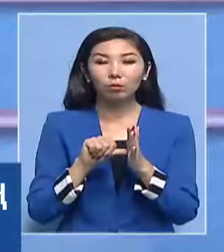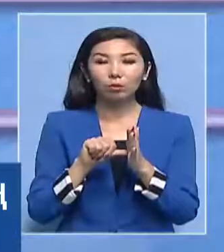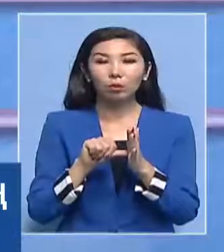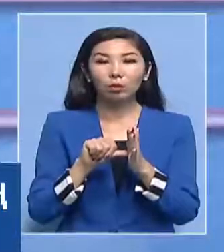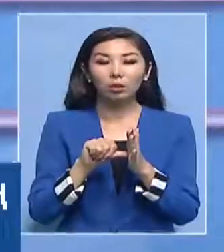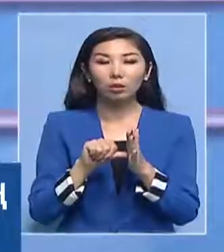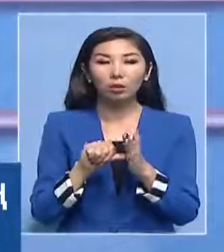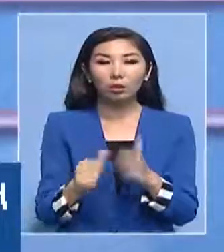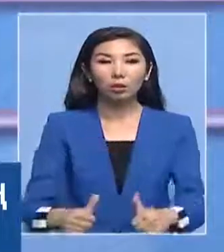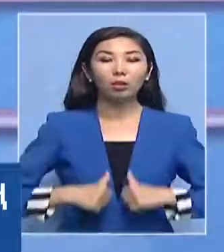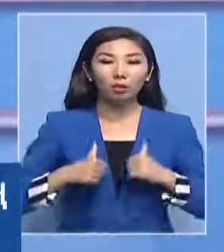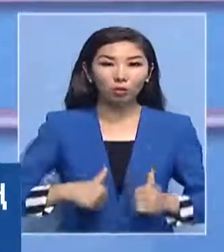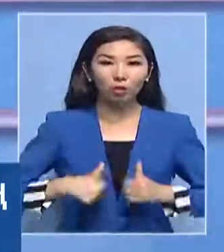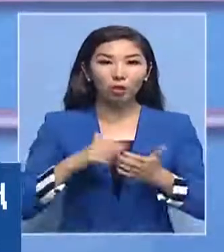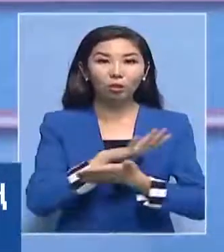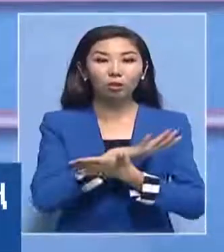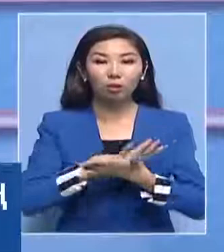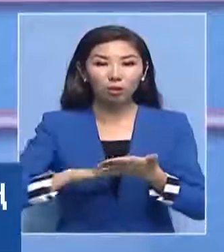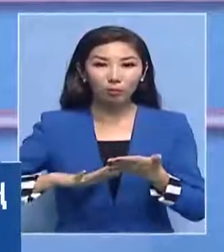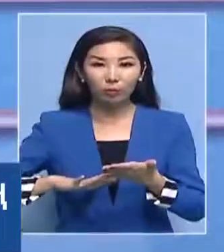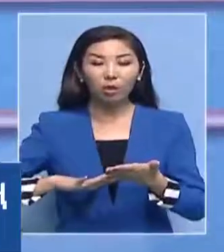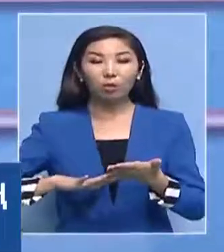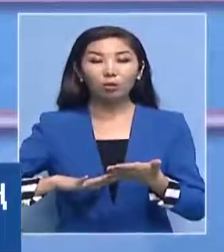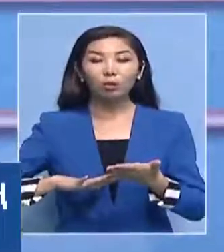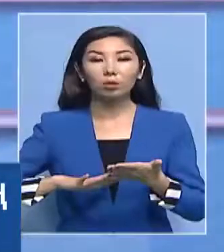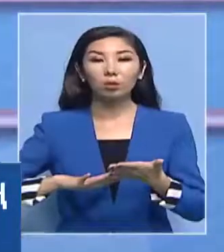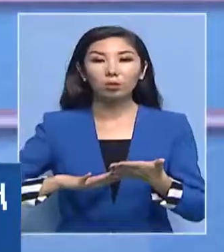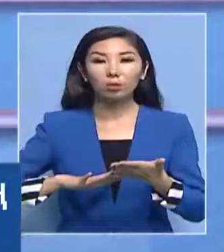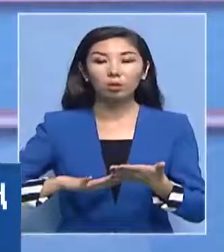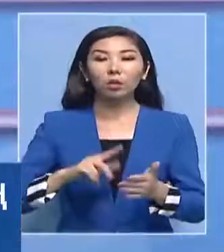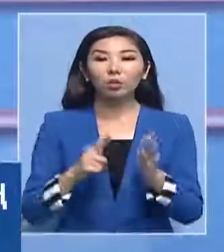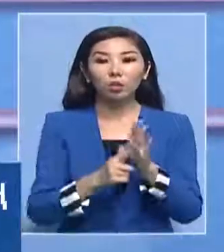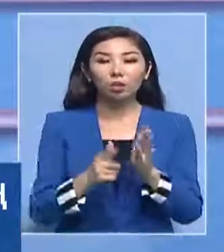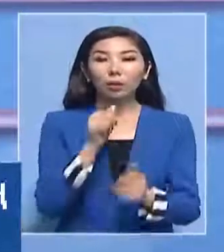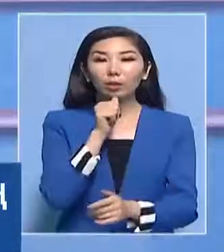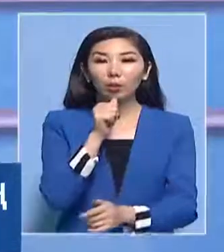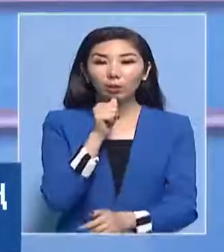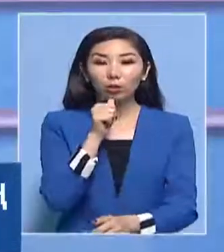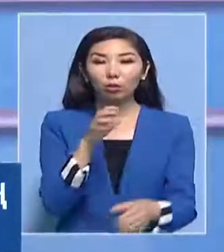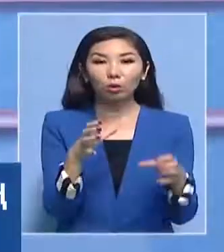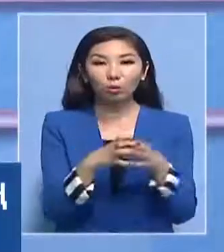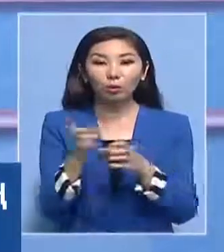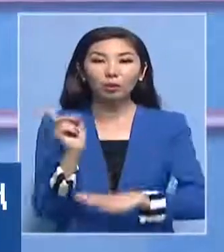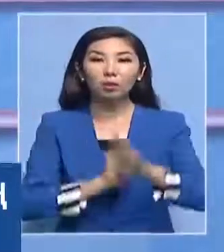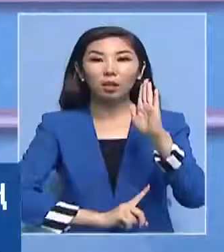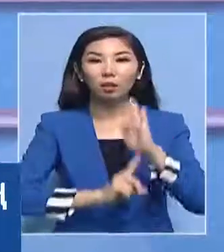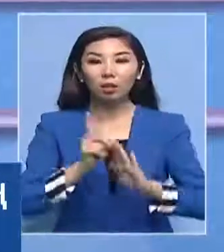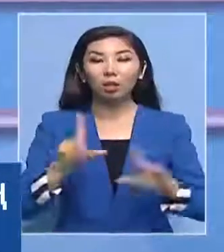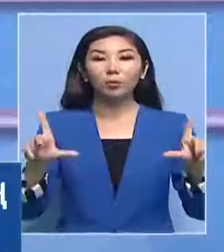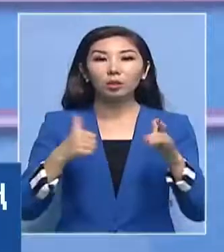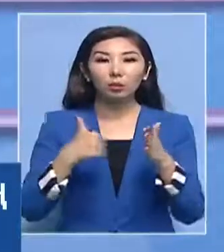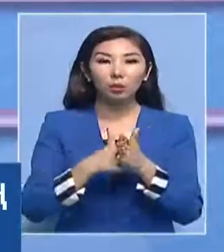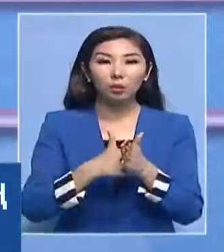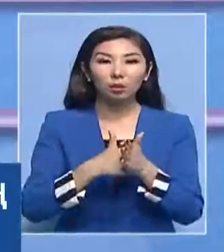әрекет ету мерзімі ұзартылды. Ал соңынан қазіргі 7 бастауыш кәсіподақ ұйымы құрылды, ол жаңағы мектепке